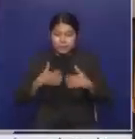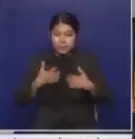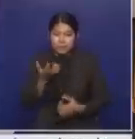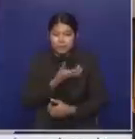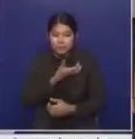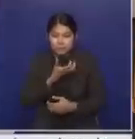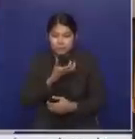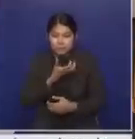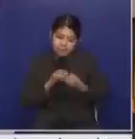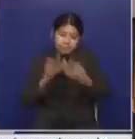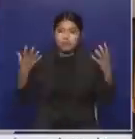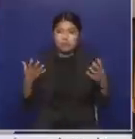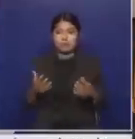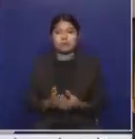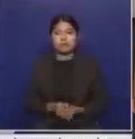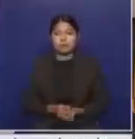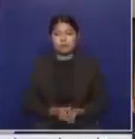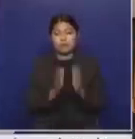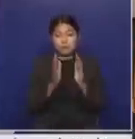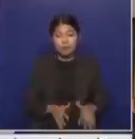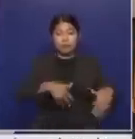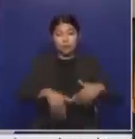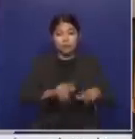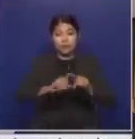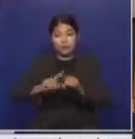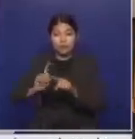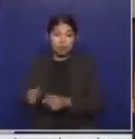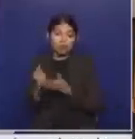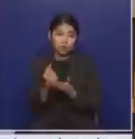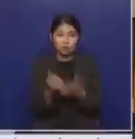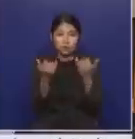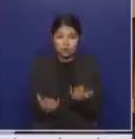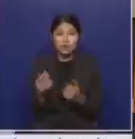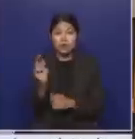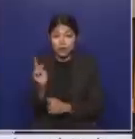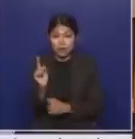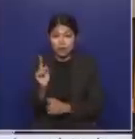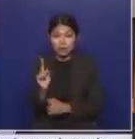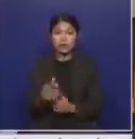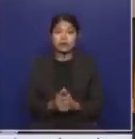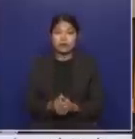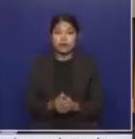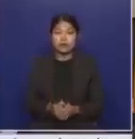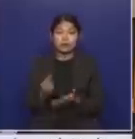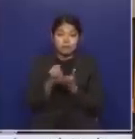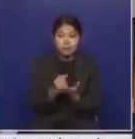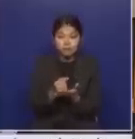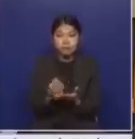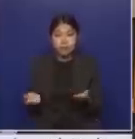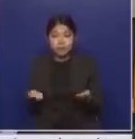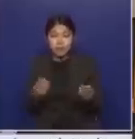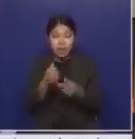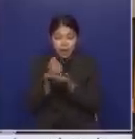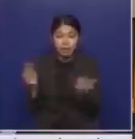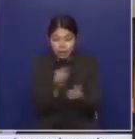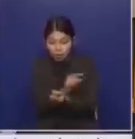ระเบิดแต่สิ่งที่ประชาชนพุฝ่ายต้องพยายามช่วยกันในเวลานี้ก็คือการปะทะปัดทองไม่ให้สังคม